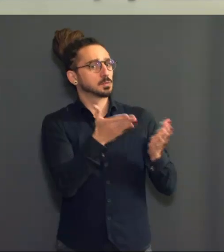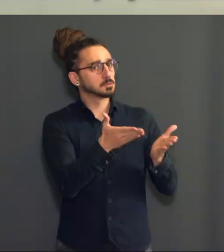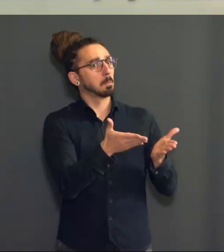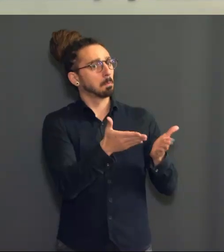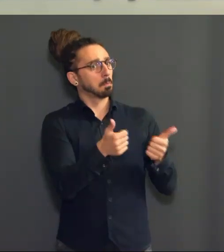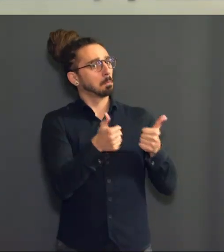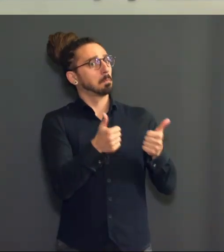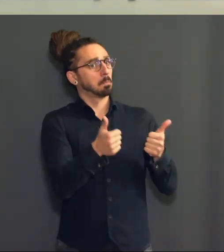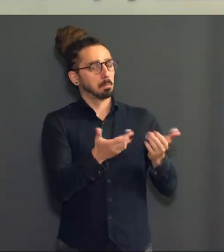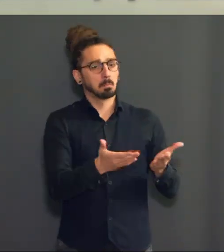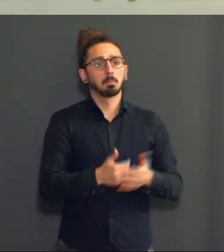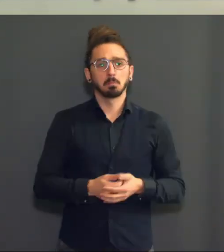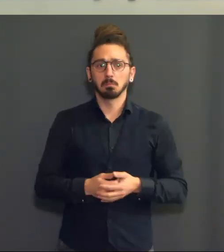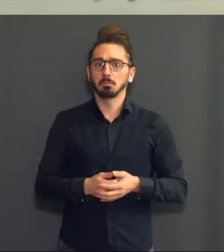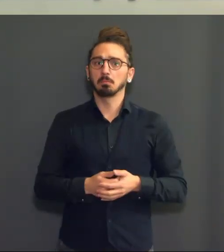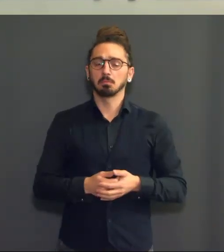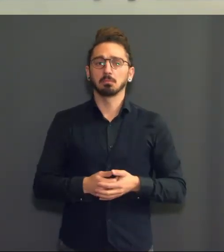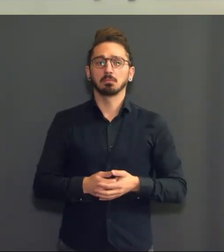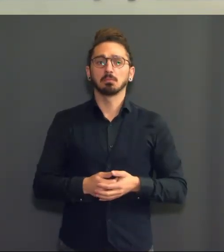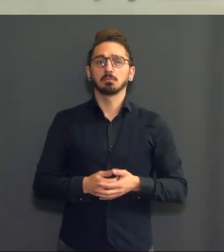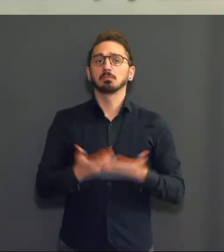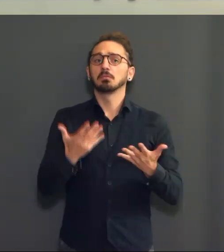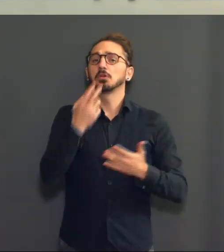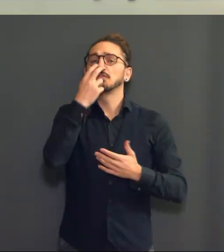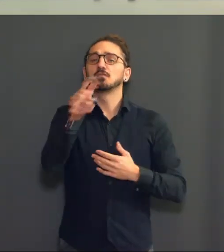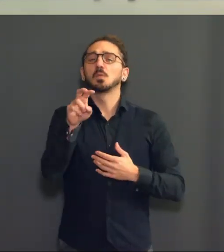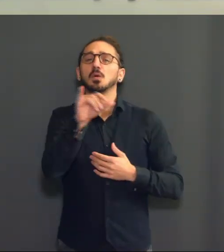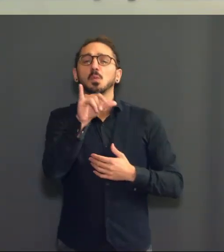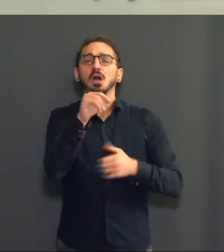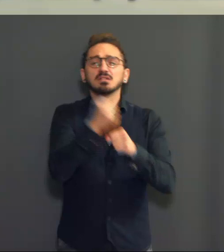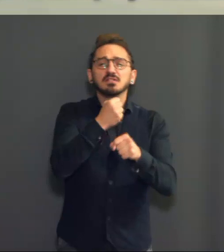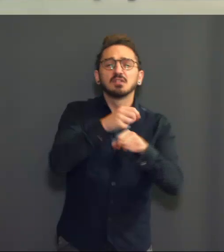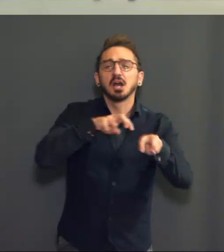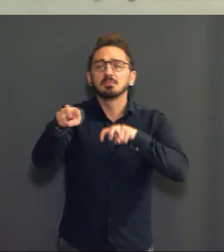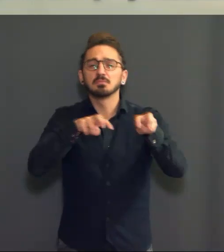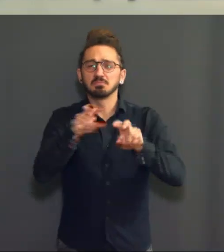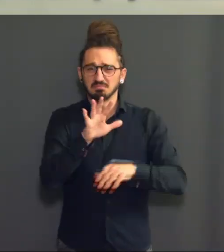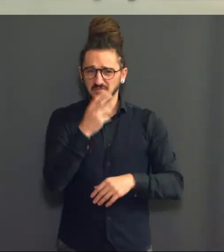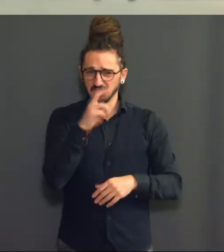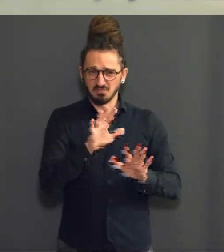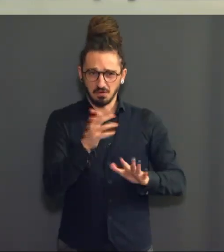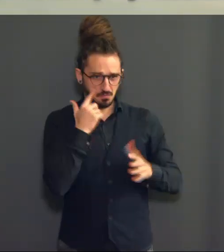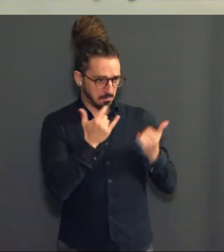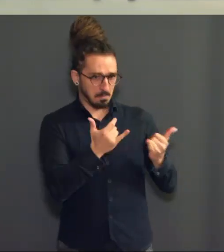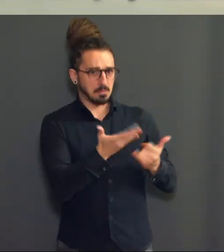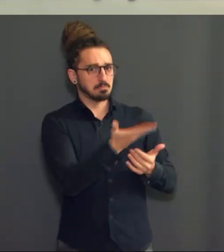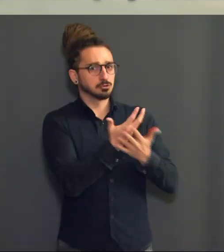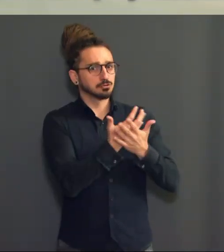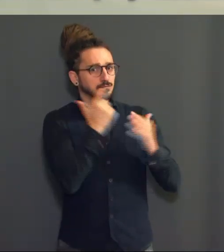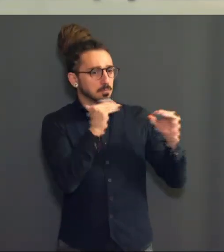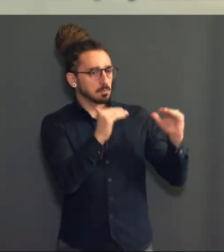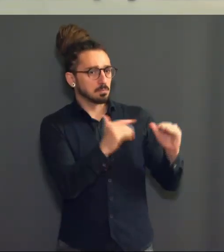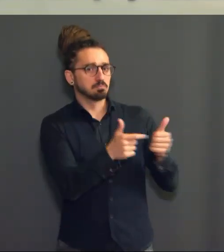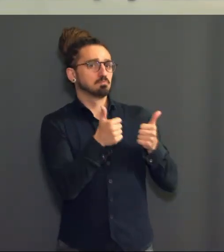tests pour des raisons de travail. La baisse est la plus importante chez les enfants et chez